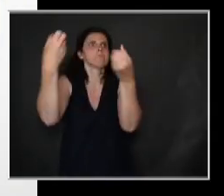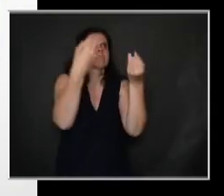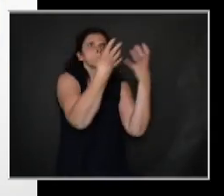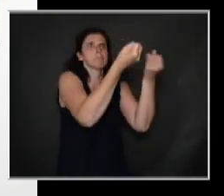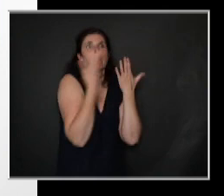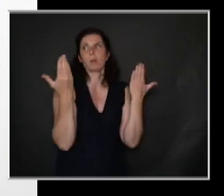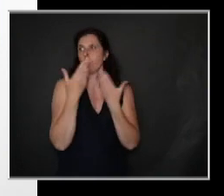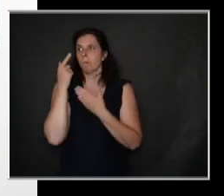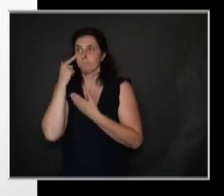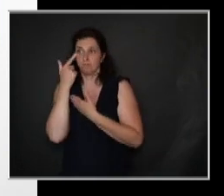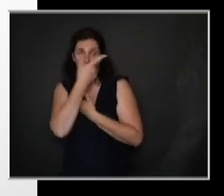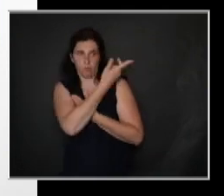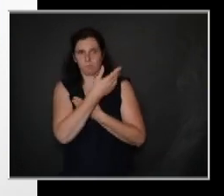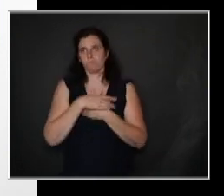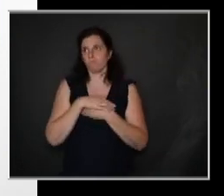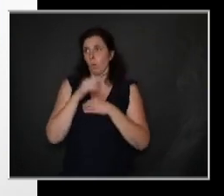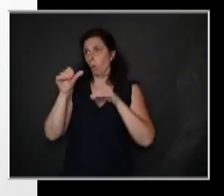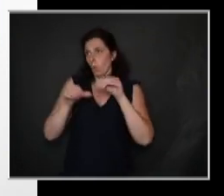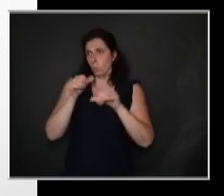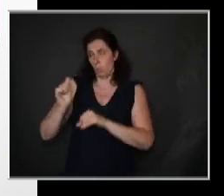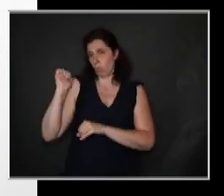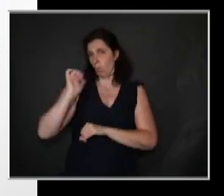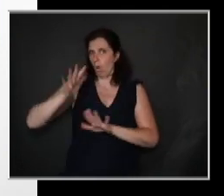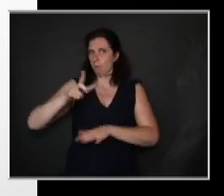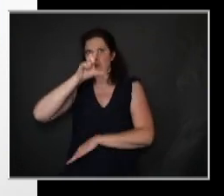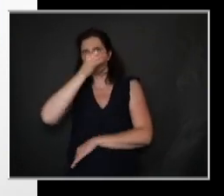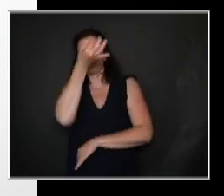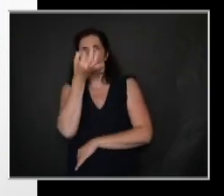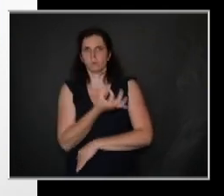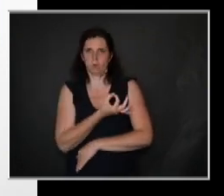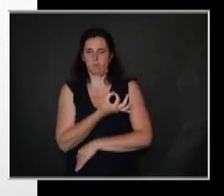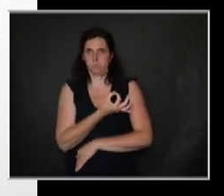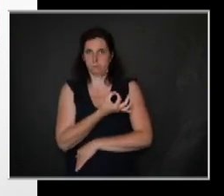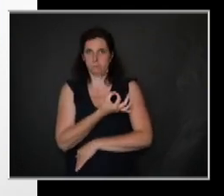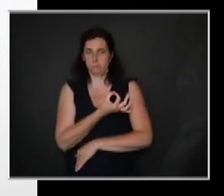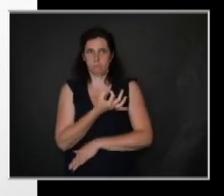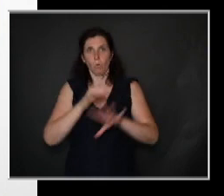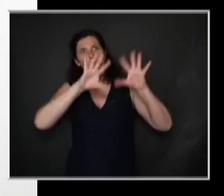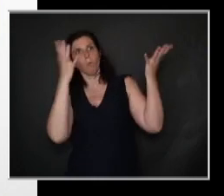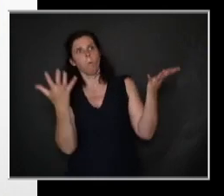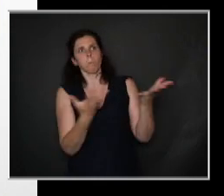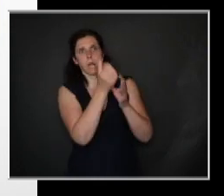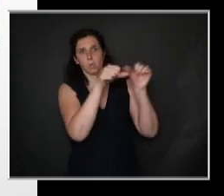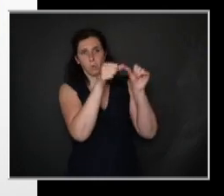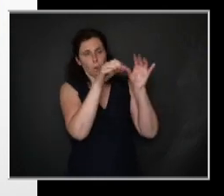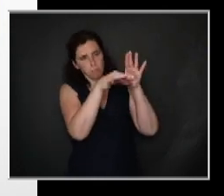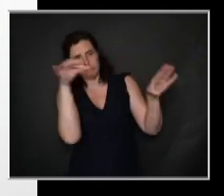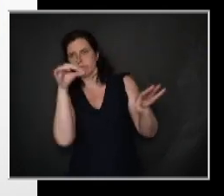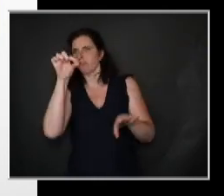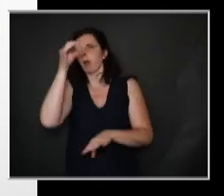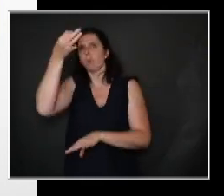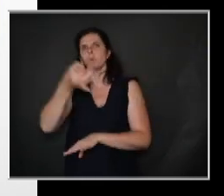que la douleur, c'est à peu près pour le dos 20%, 20% de toutes les douleurs, mais dans ces